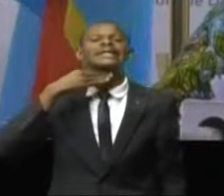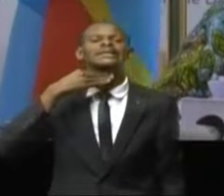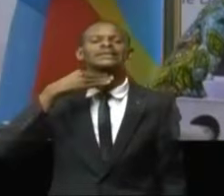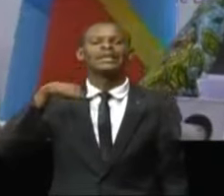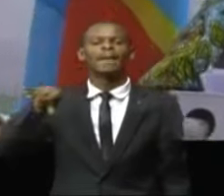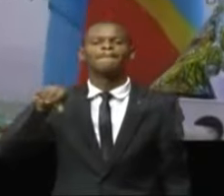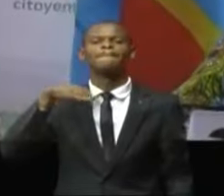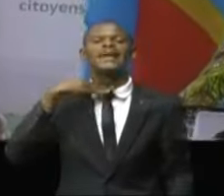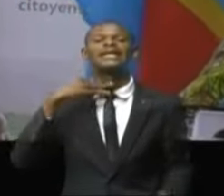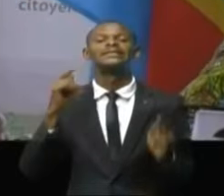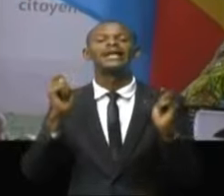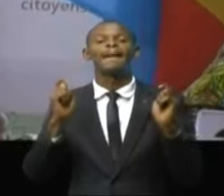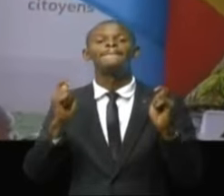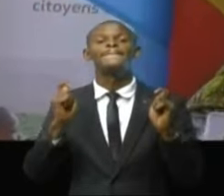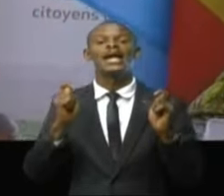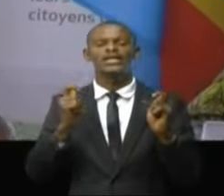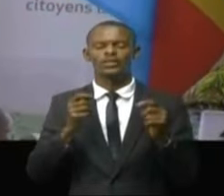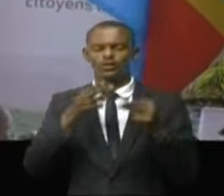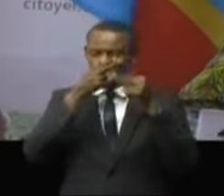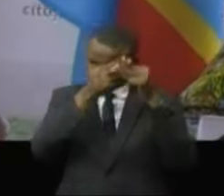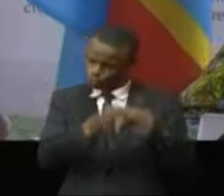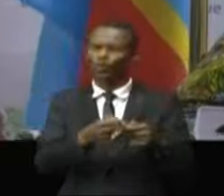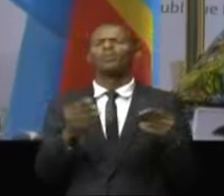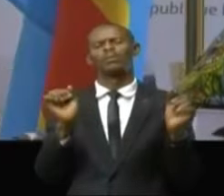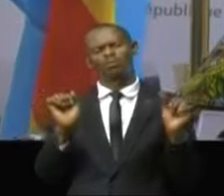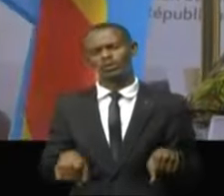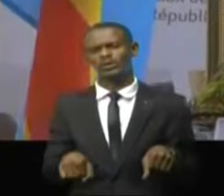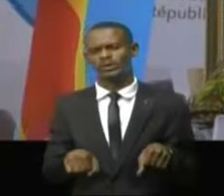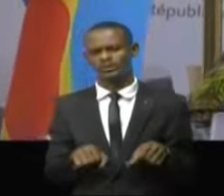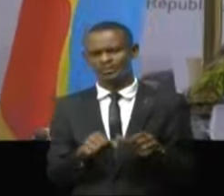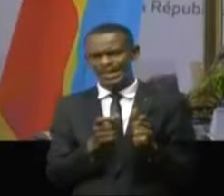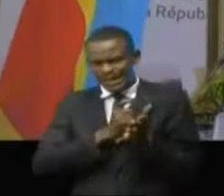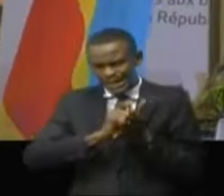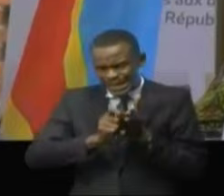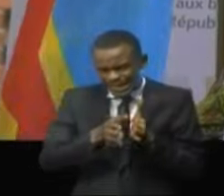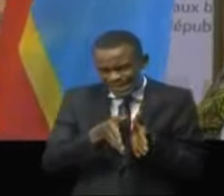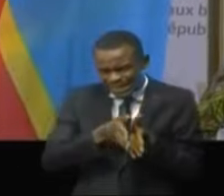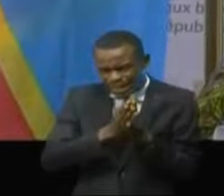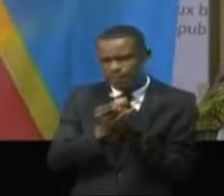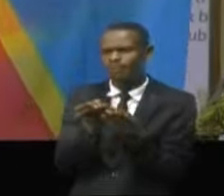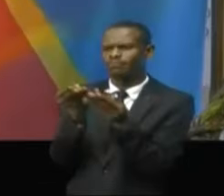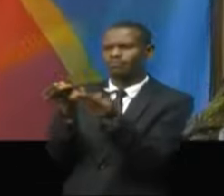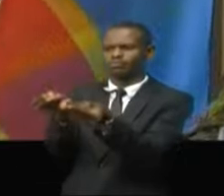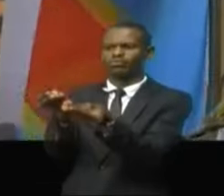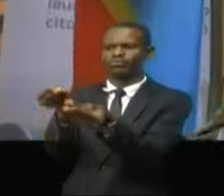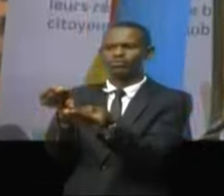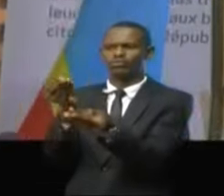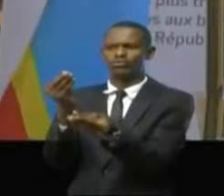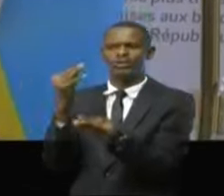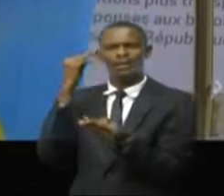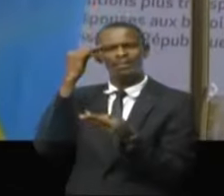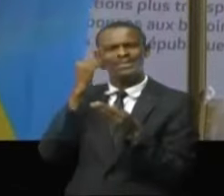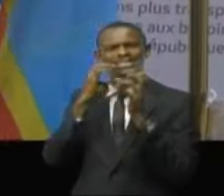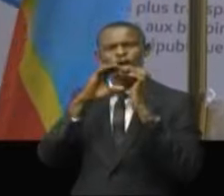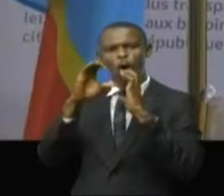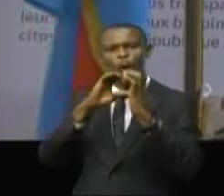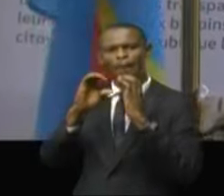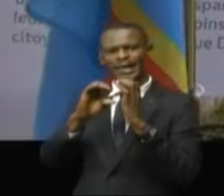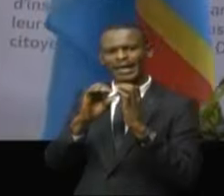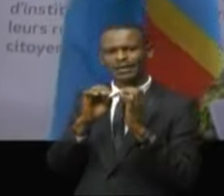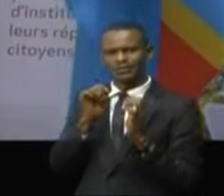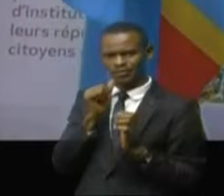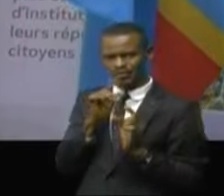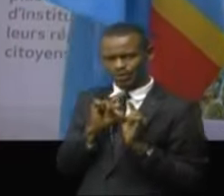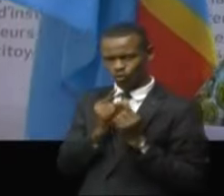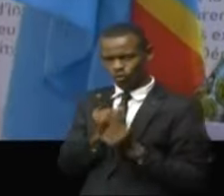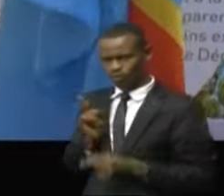pour porter la voix des familles martyrs depuis près de 30 ans par la distinction fragile et